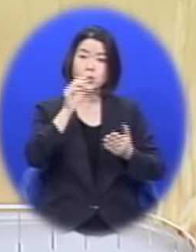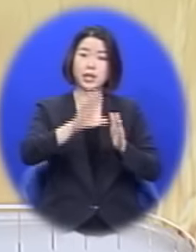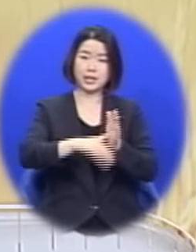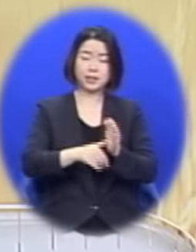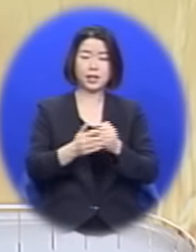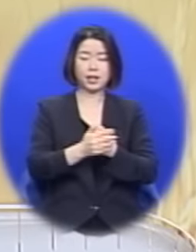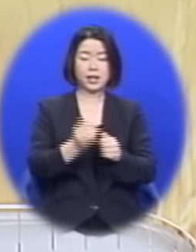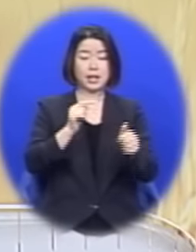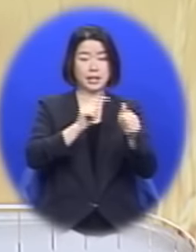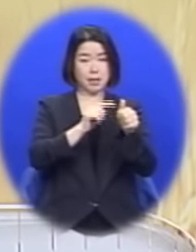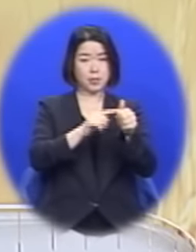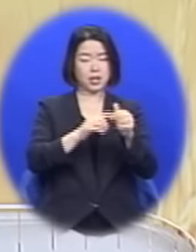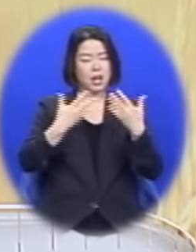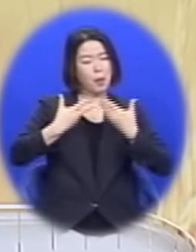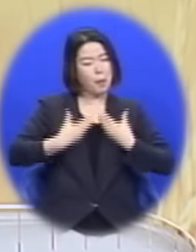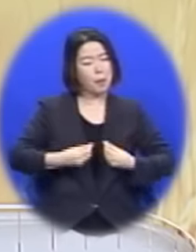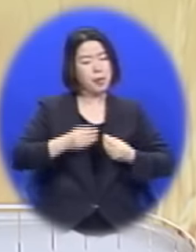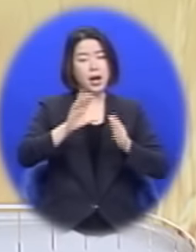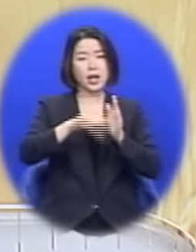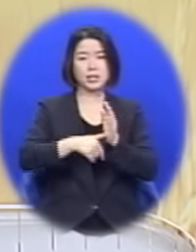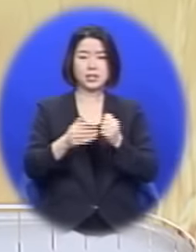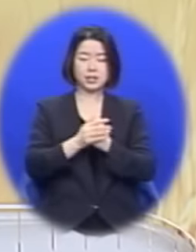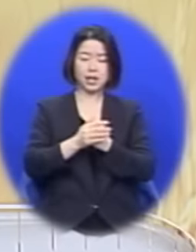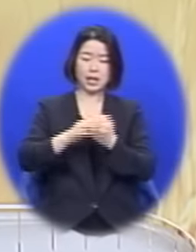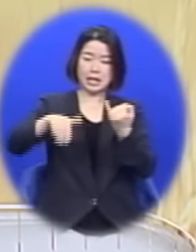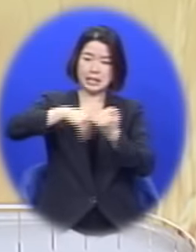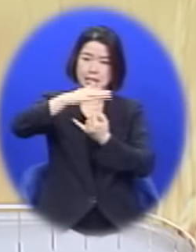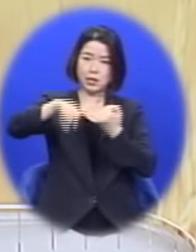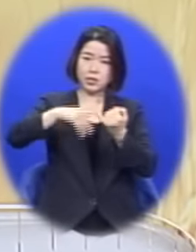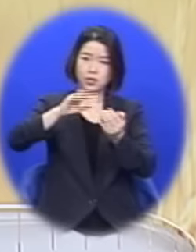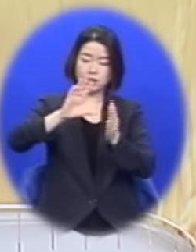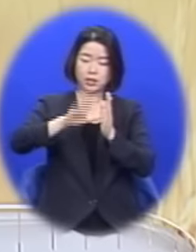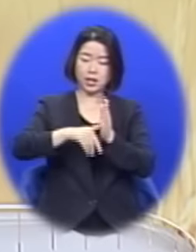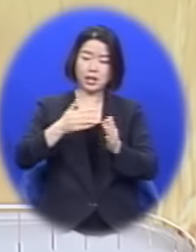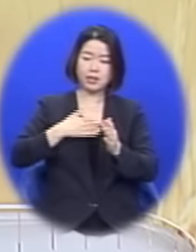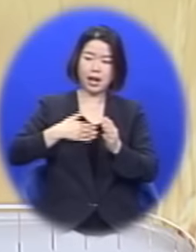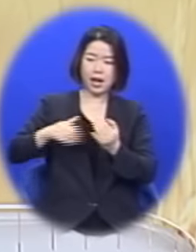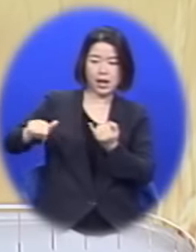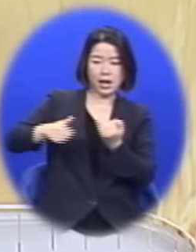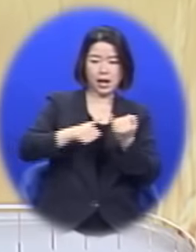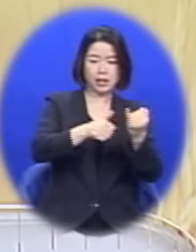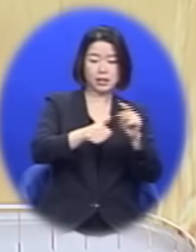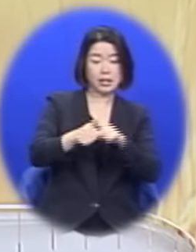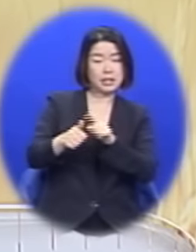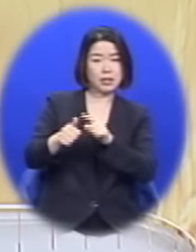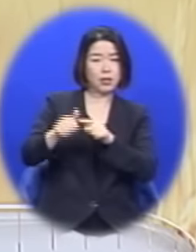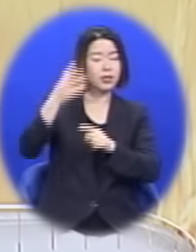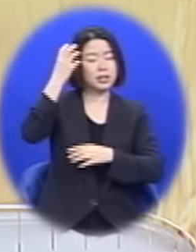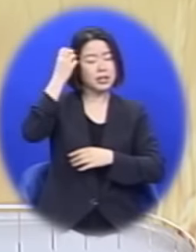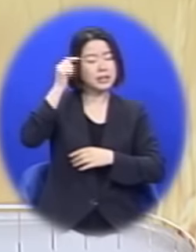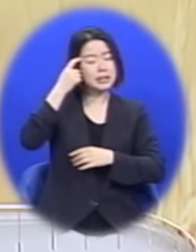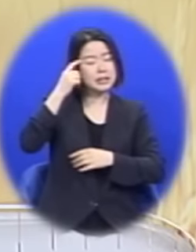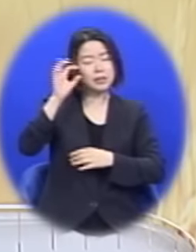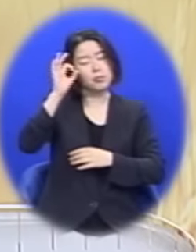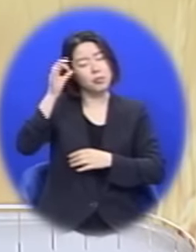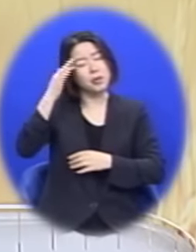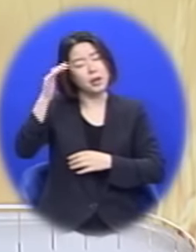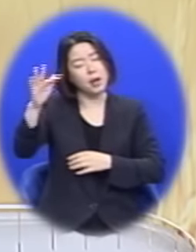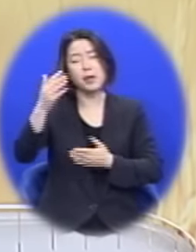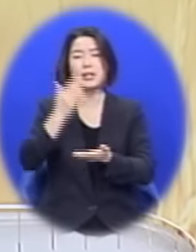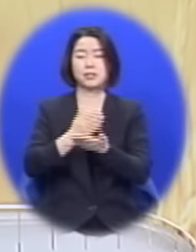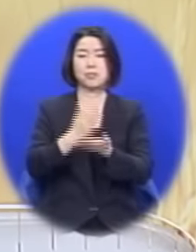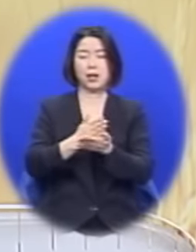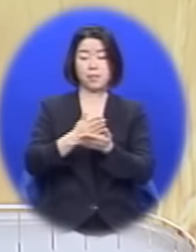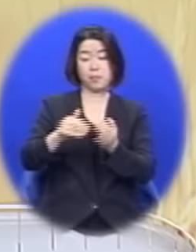남편에게 실망했을 때 처녀 때 따라다니던 미스터 김 자꾸 떠올리지 마세요. 미스터 김하고